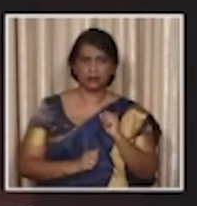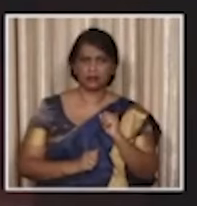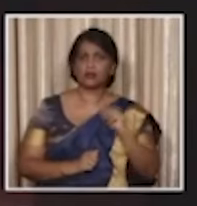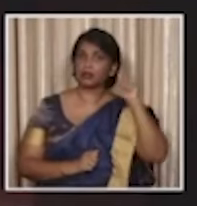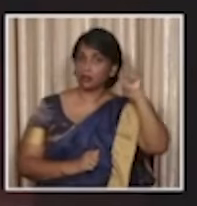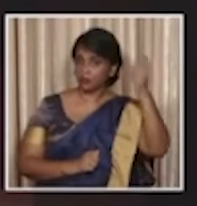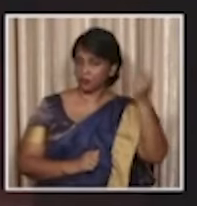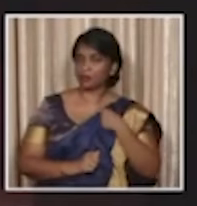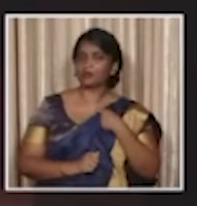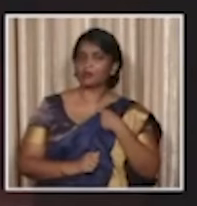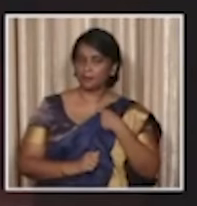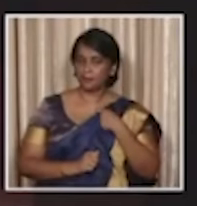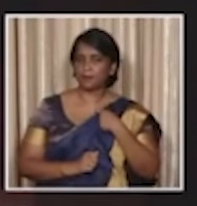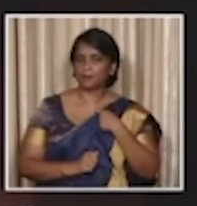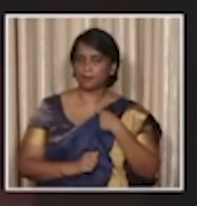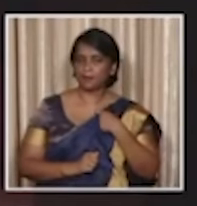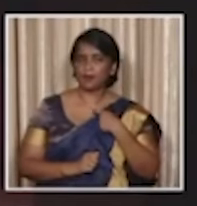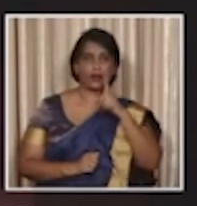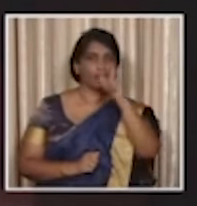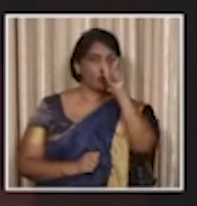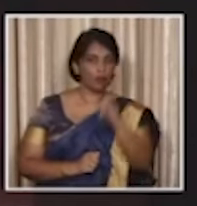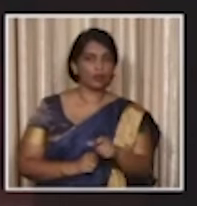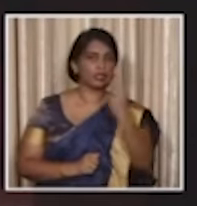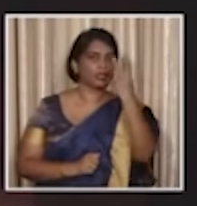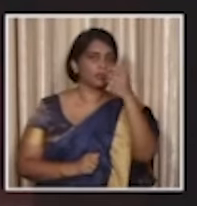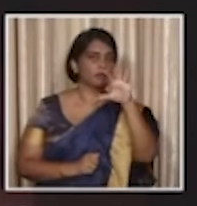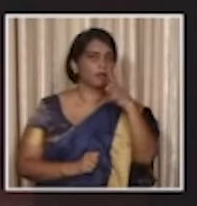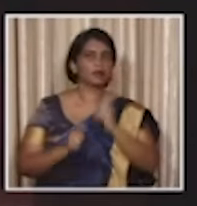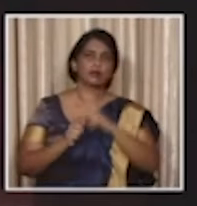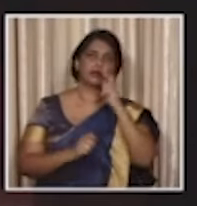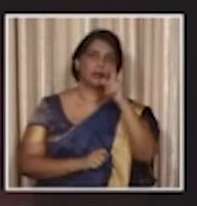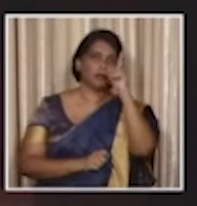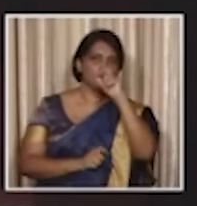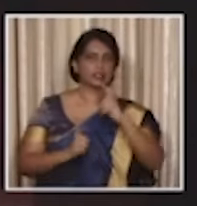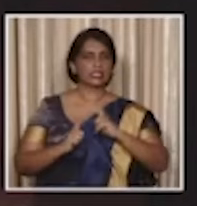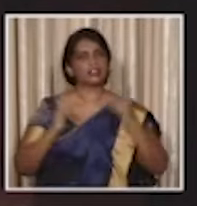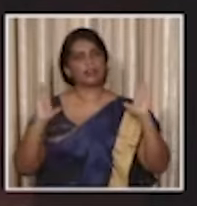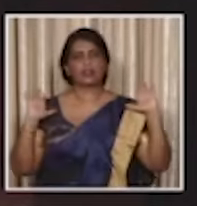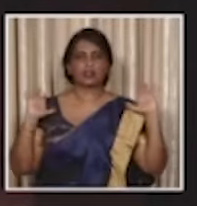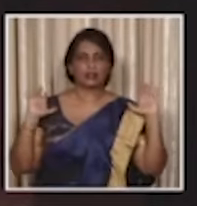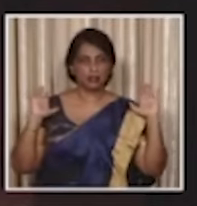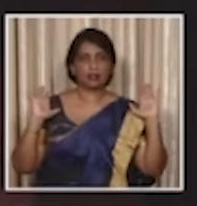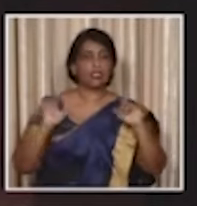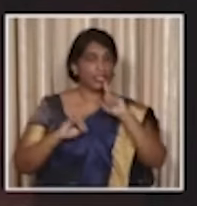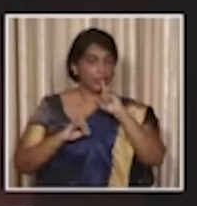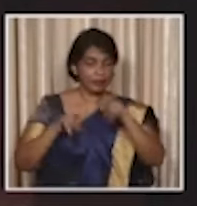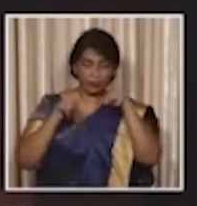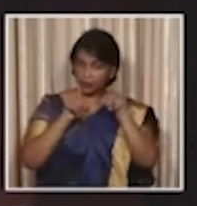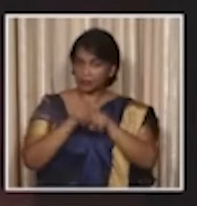ඒගොල්ලෝ කිව්වා මේ එක පුද්ගලයෙකුට 2500ක් ඇති කියලා මාසෙකට ජීවත් වෙන්න. එහෙව් අය